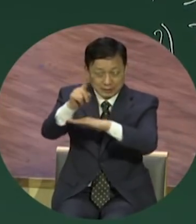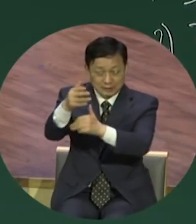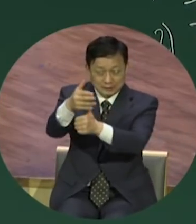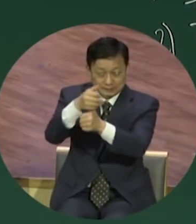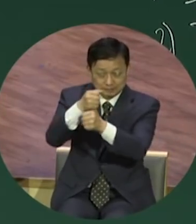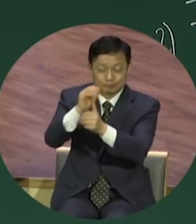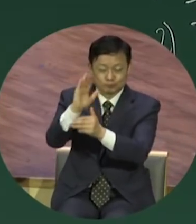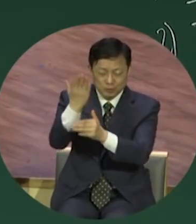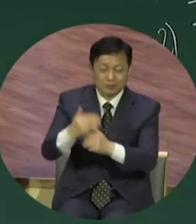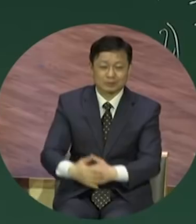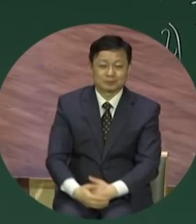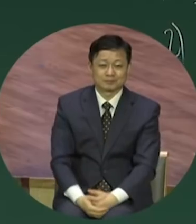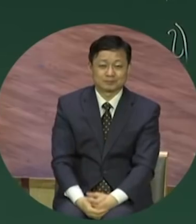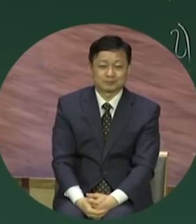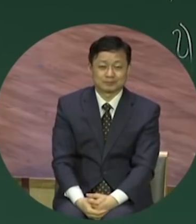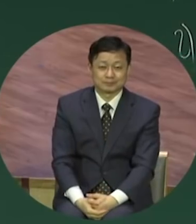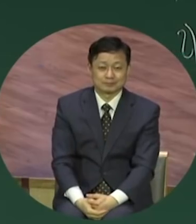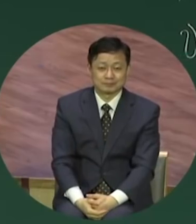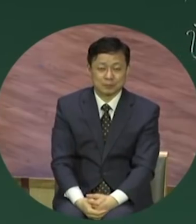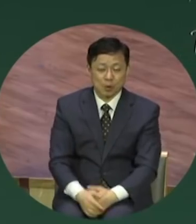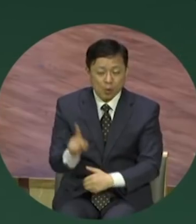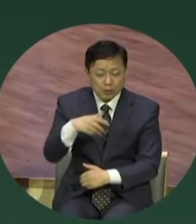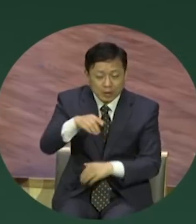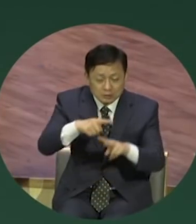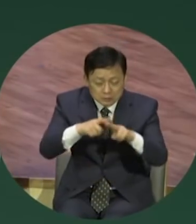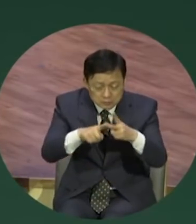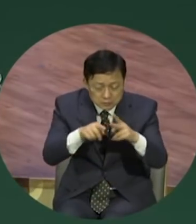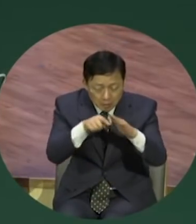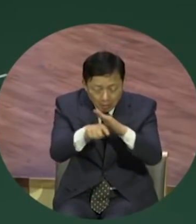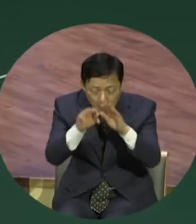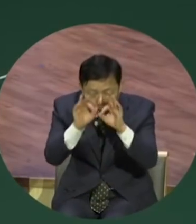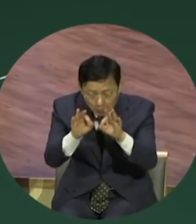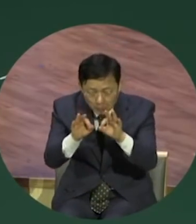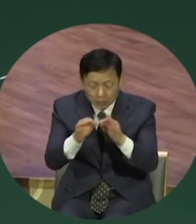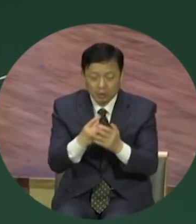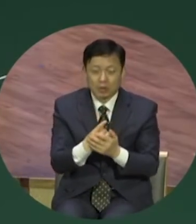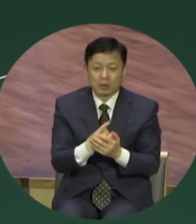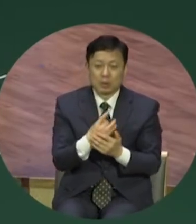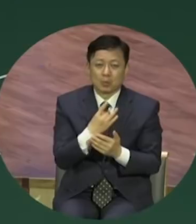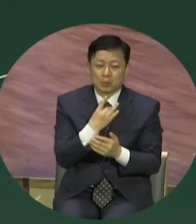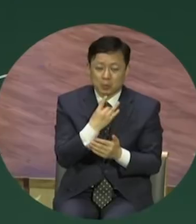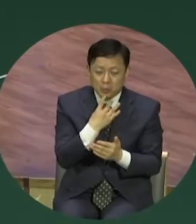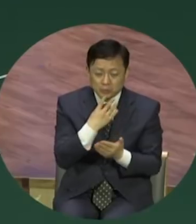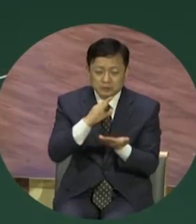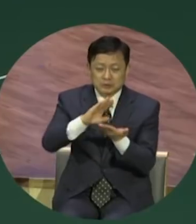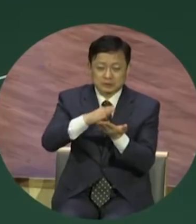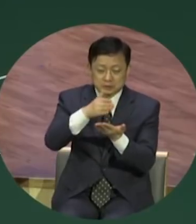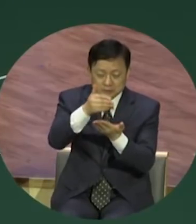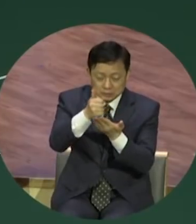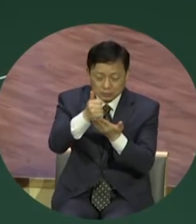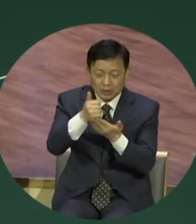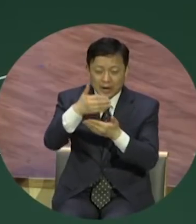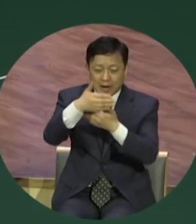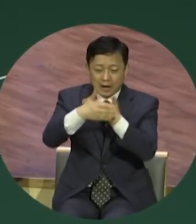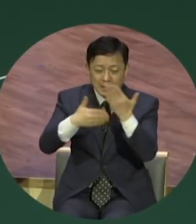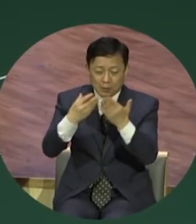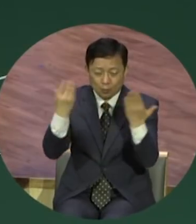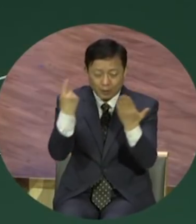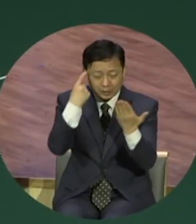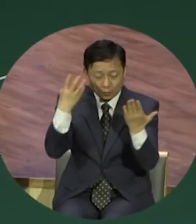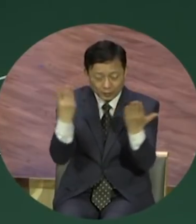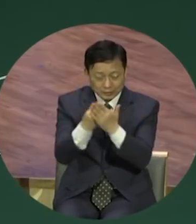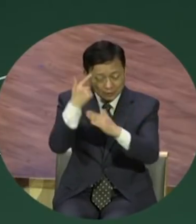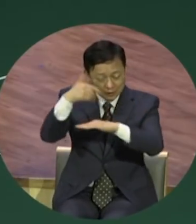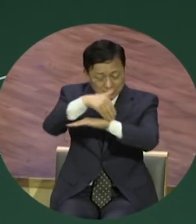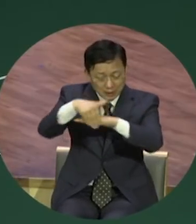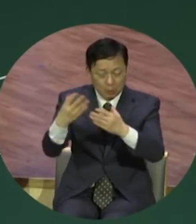His absolute plan. 어디든지 가면서. No matter where you go. 오직 그리스도와 절대 계획. Only Christ